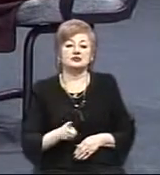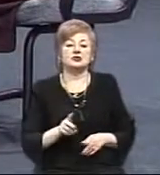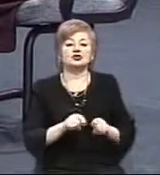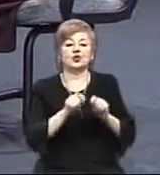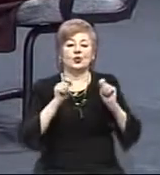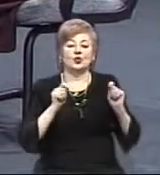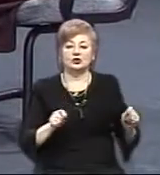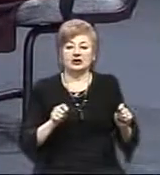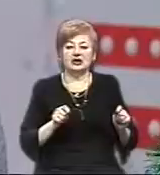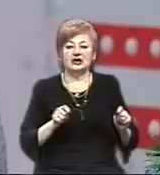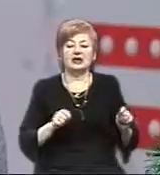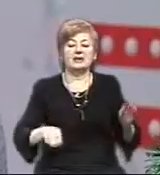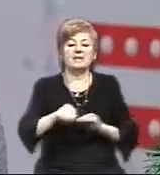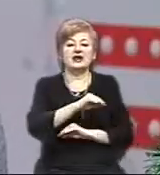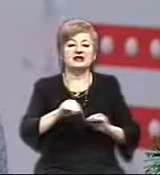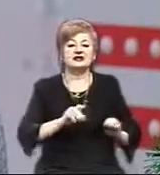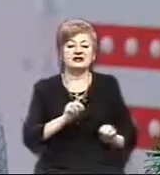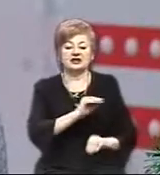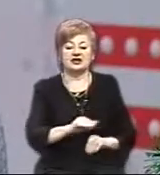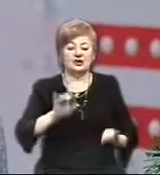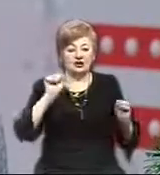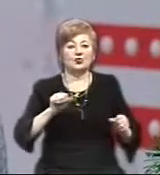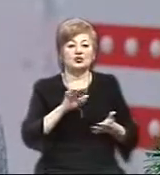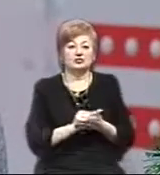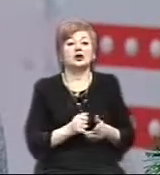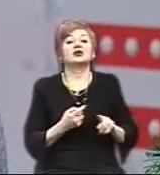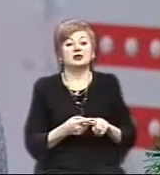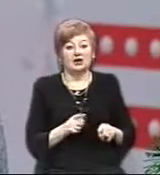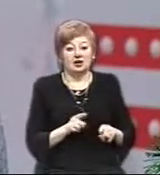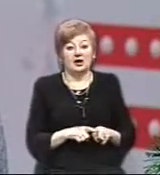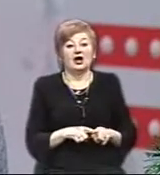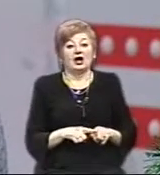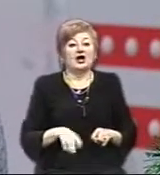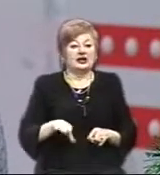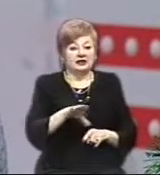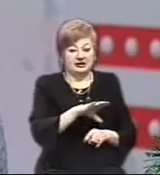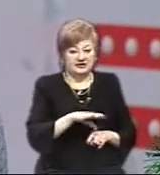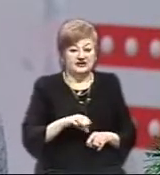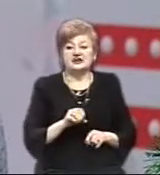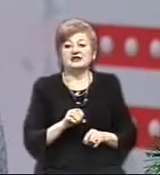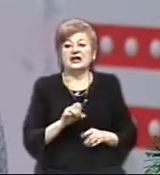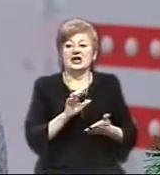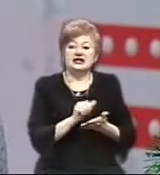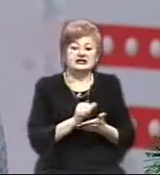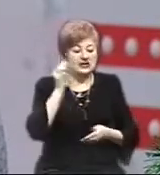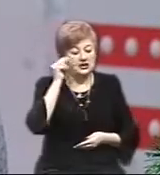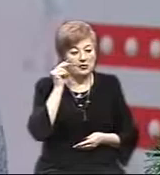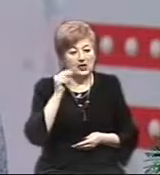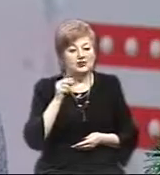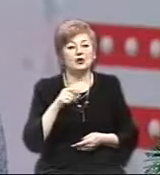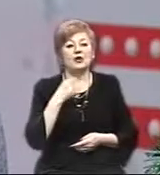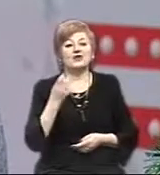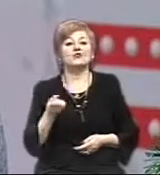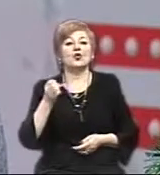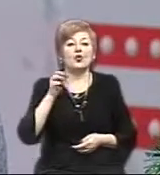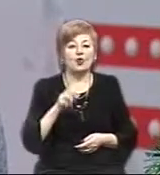відкрили переселенці, де можуть дітки займатися. Місцеві переселенці, всі дітки можуть займатися, там вони з ними роблять. Тобто ми кажемо про те, що